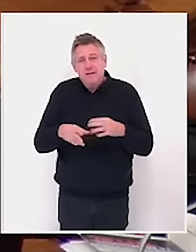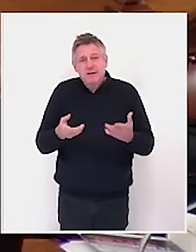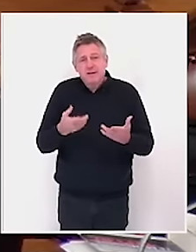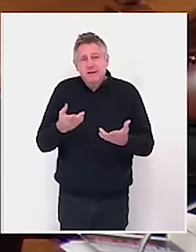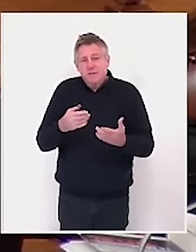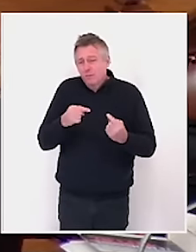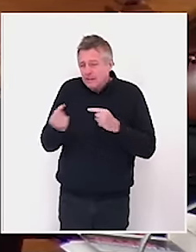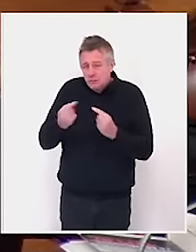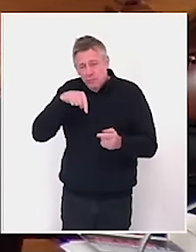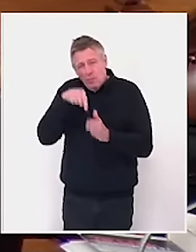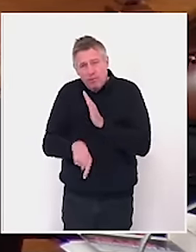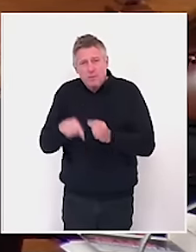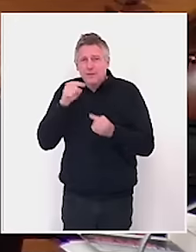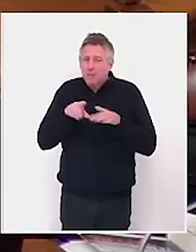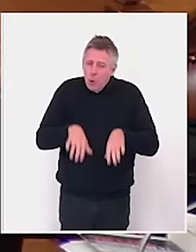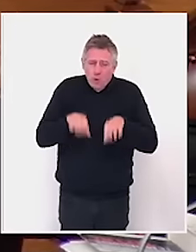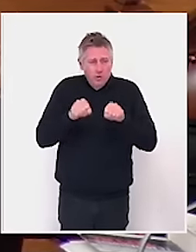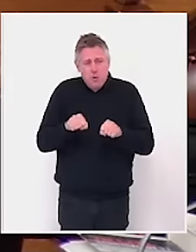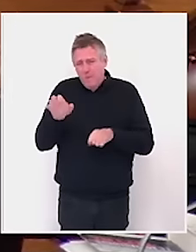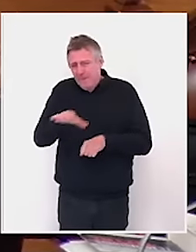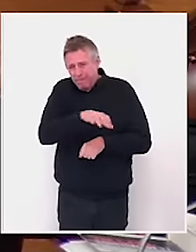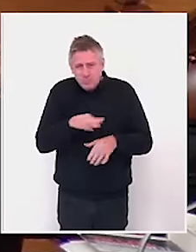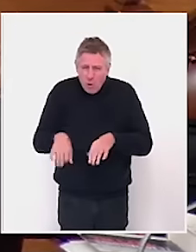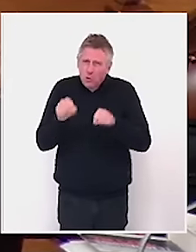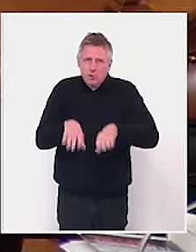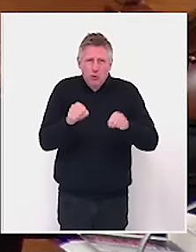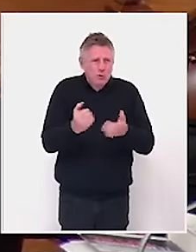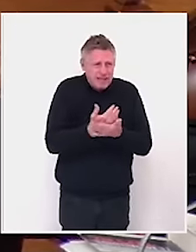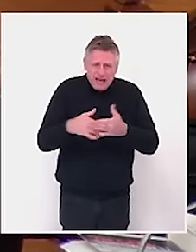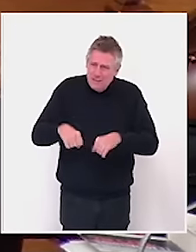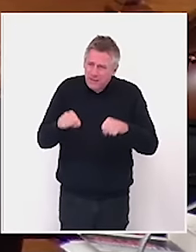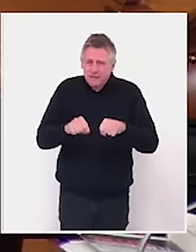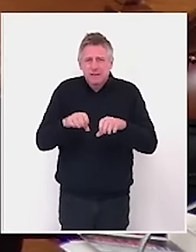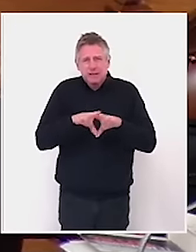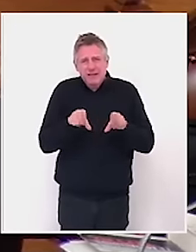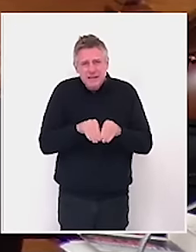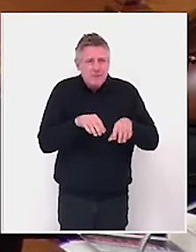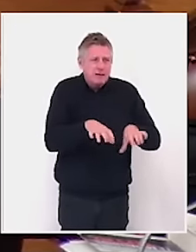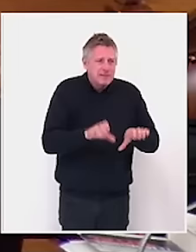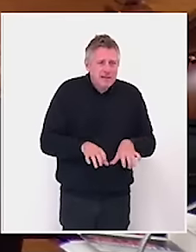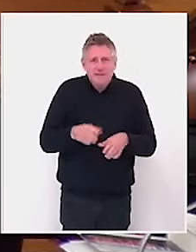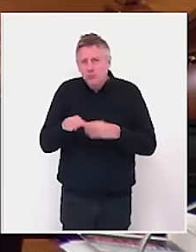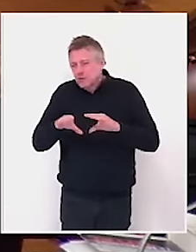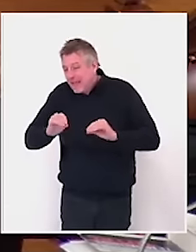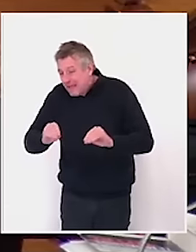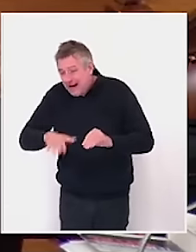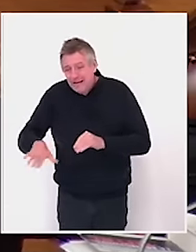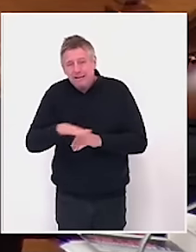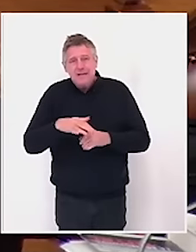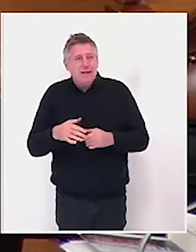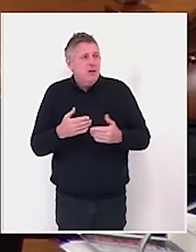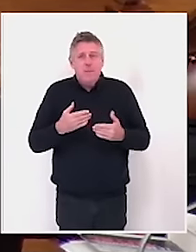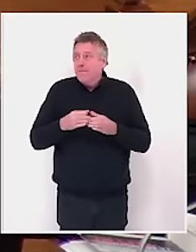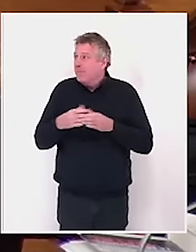de discuter de recrutement nécessaire dans pas mal d'endroits. On sait que pas mal d'équipes, que ce soit dans l'administratif ou sur le terrain, qui souffrent aussi d'un